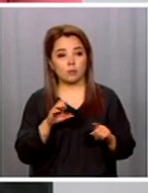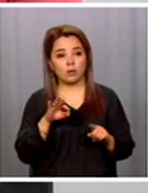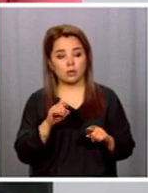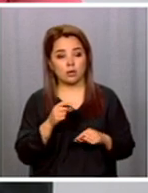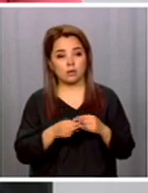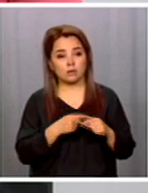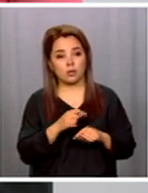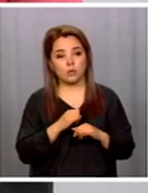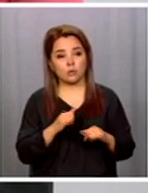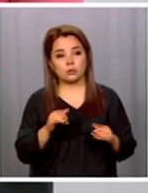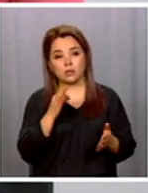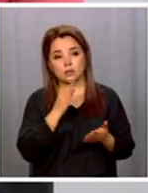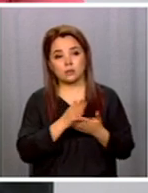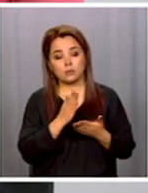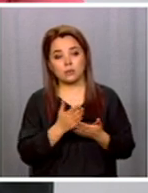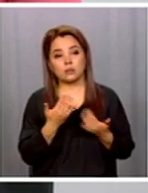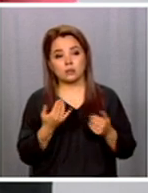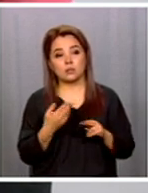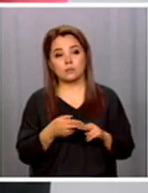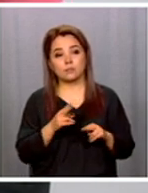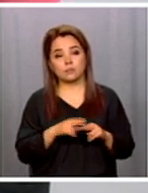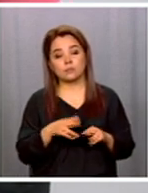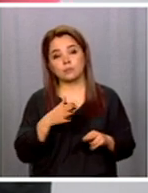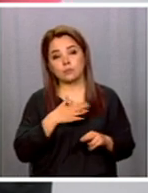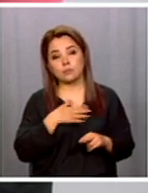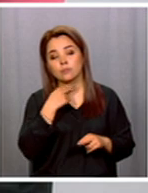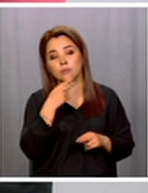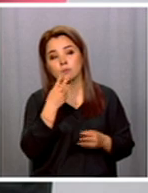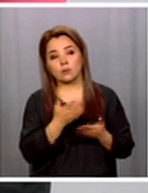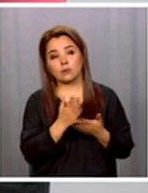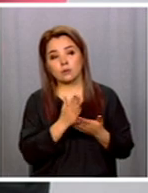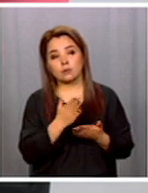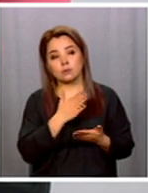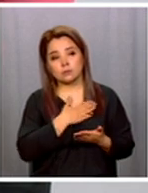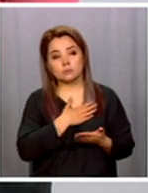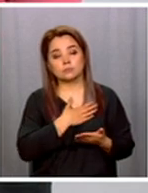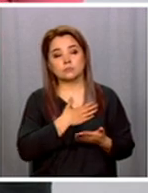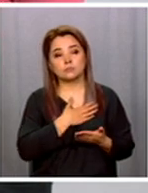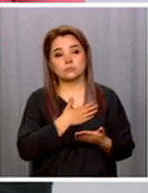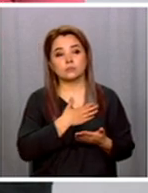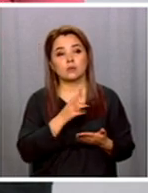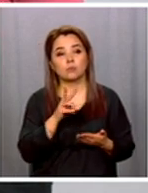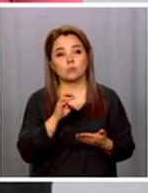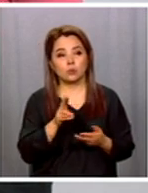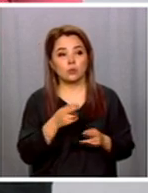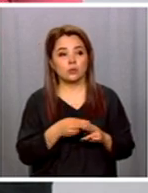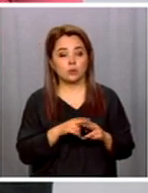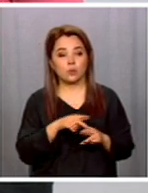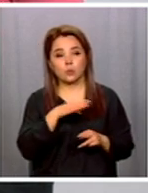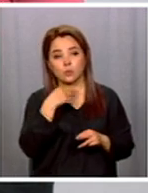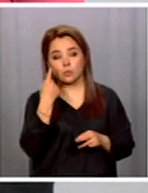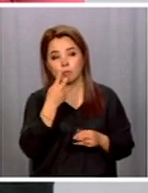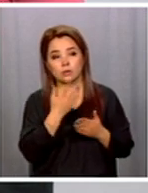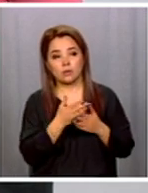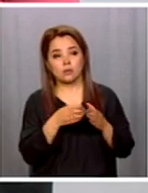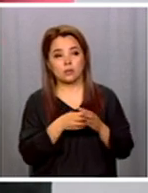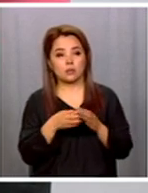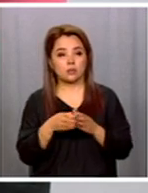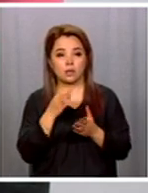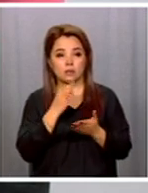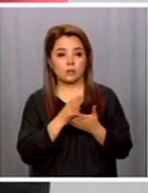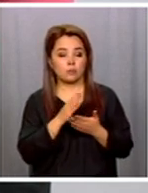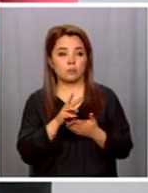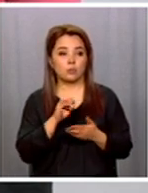арқылы көбейеді. Ендеше, біздің көріп отырғанымыз, балалар, яғни мүктердің көп түрлігін қарайық.